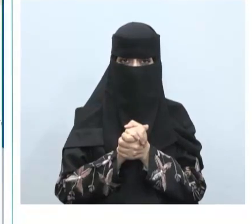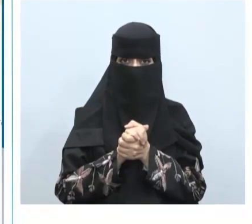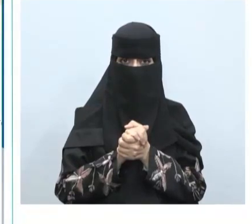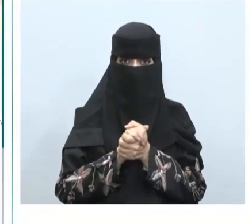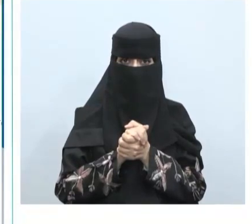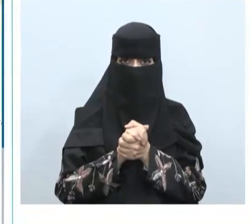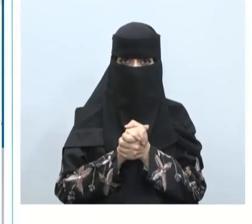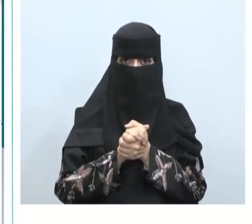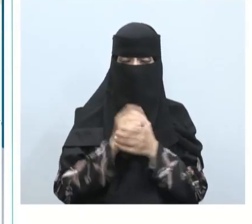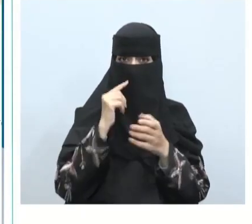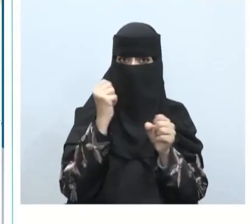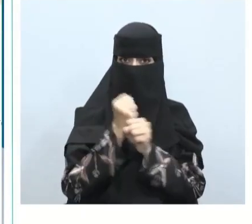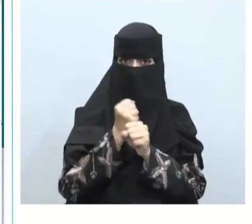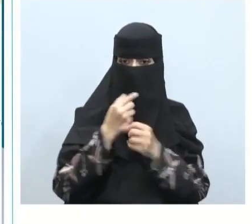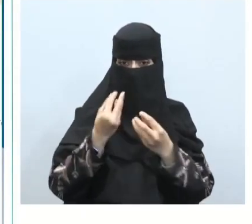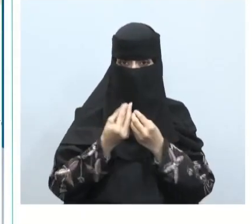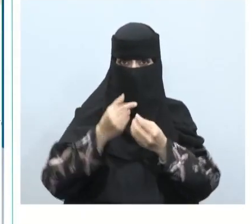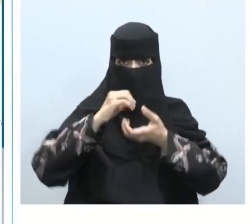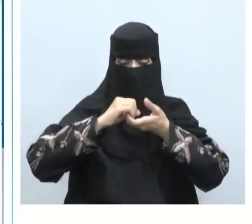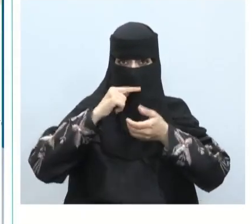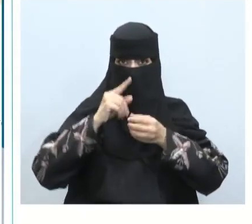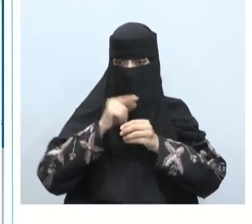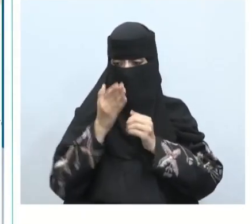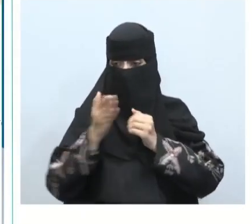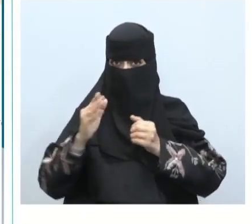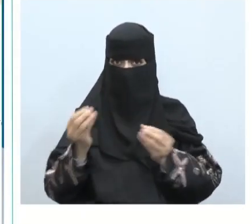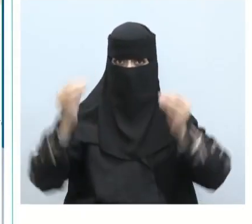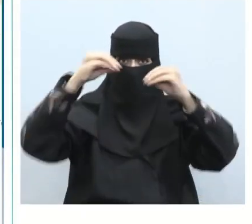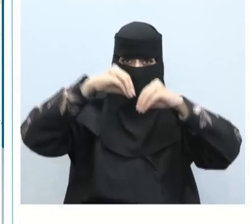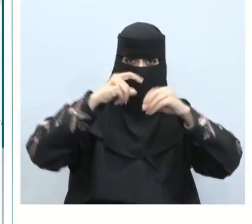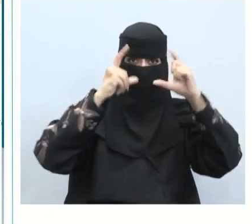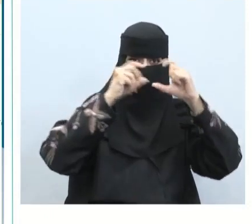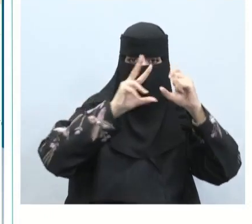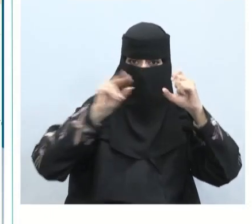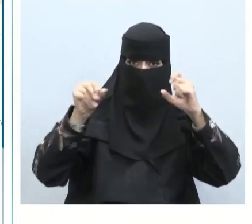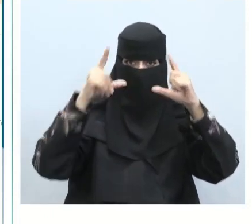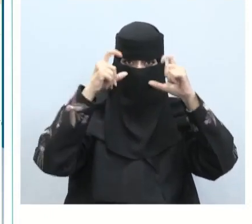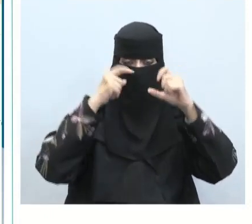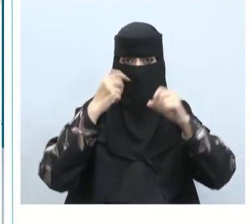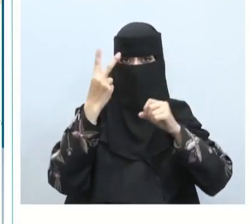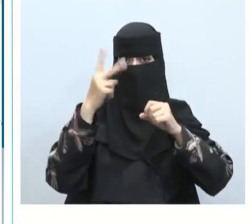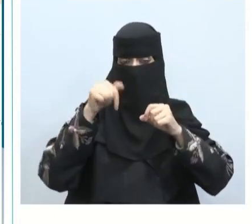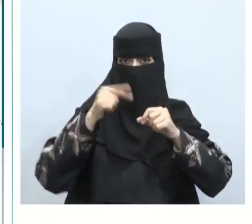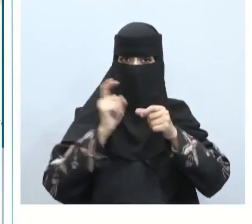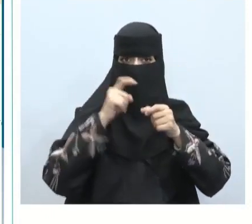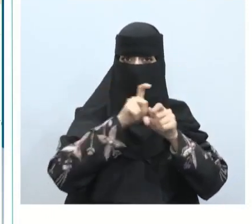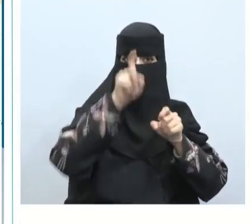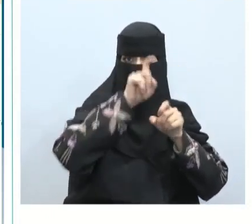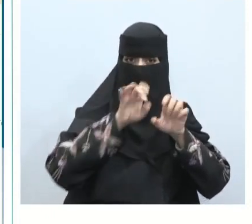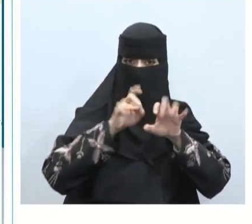الطالبين اعمل مع زملائك وتجنب اض نفس الصوره مرتين ثم علق على اختيارات